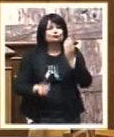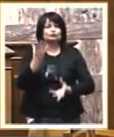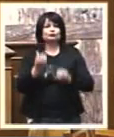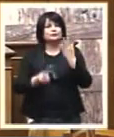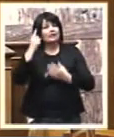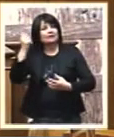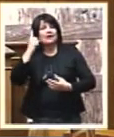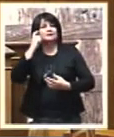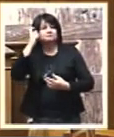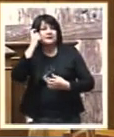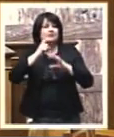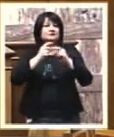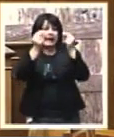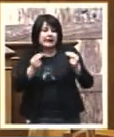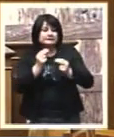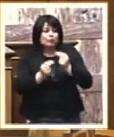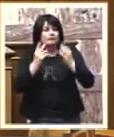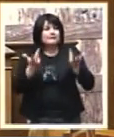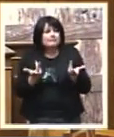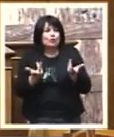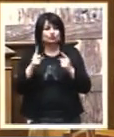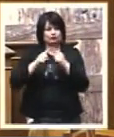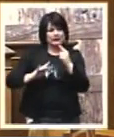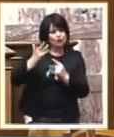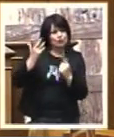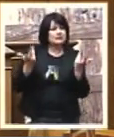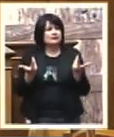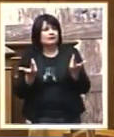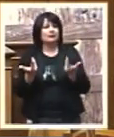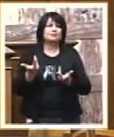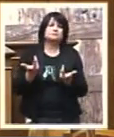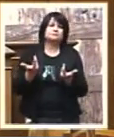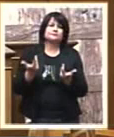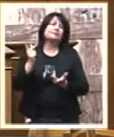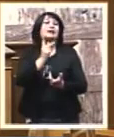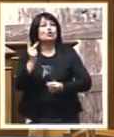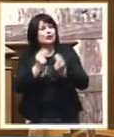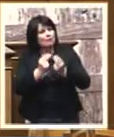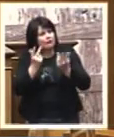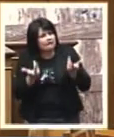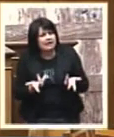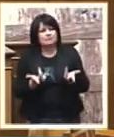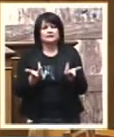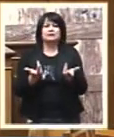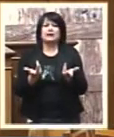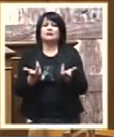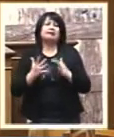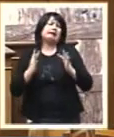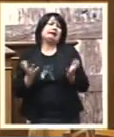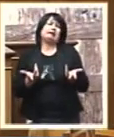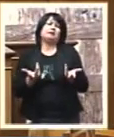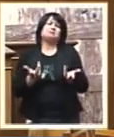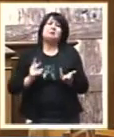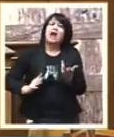σκέψης, επίλυσης προβλημάτων, είτε είναι τεχνολογικά προβλήματα, είτε είναι κοινωνικά προβλήματα, είτε είναι για την